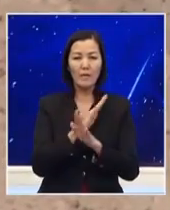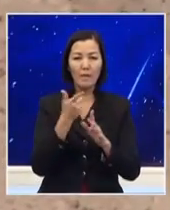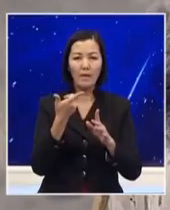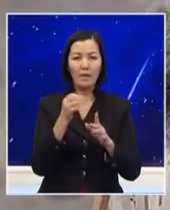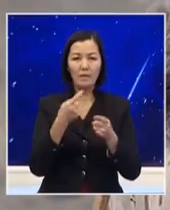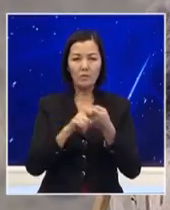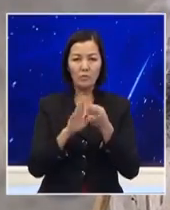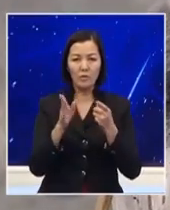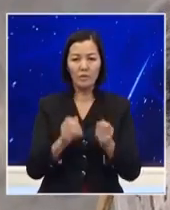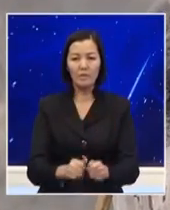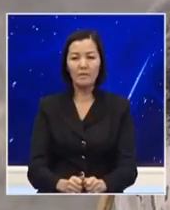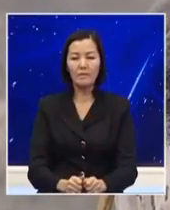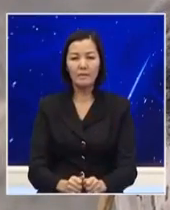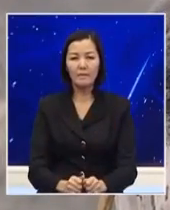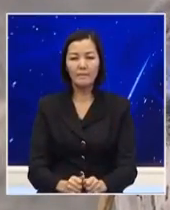жүргізілмек.